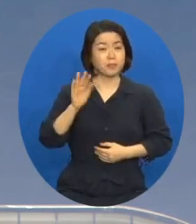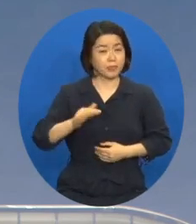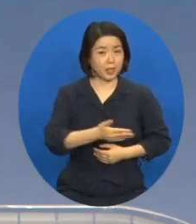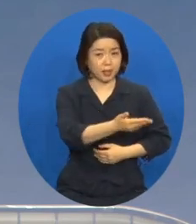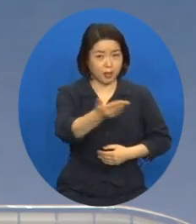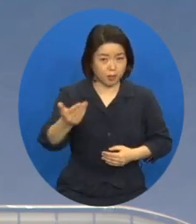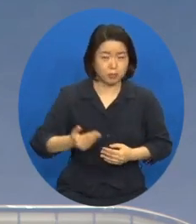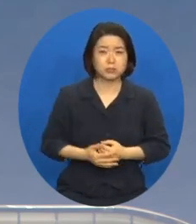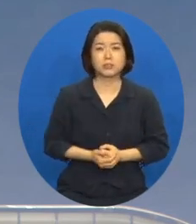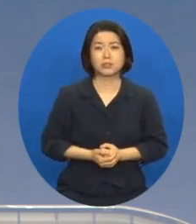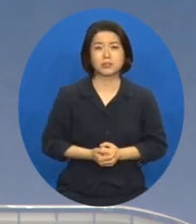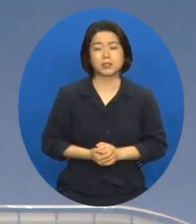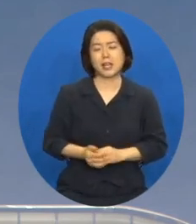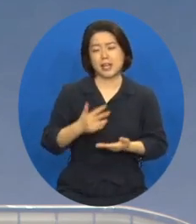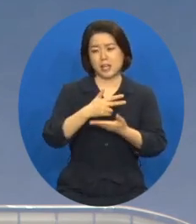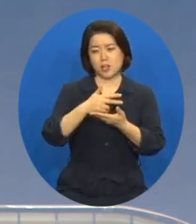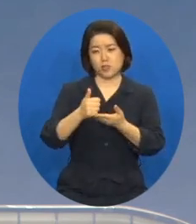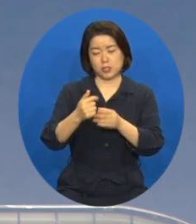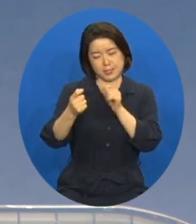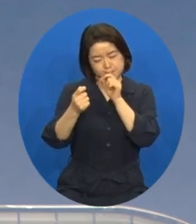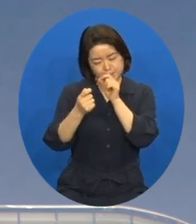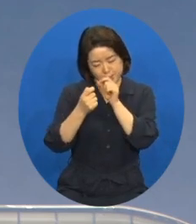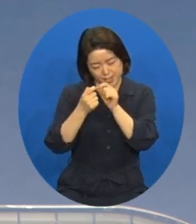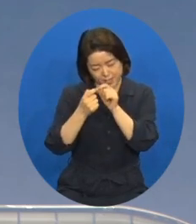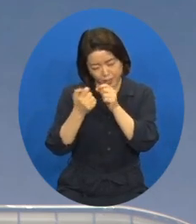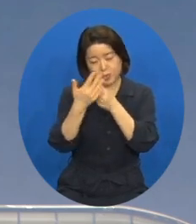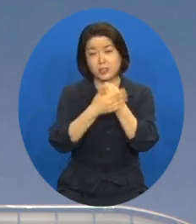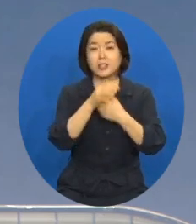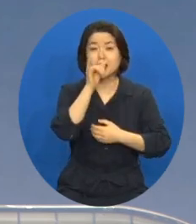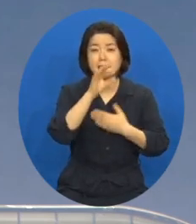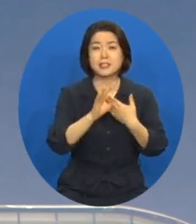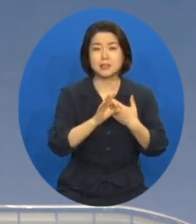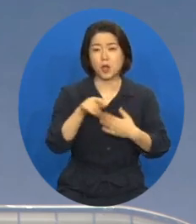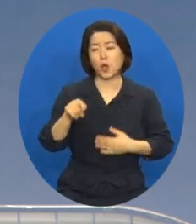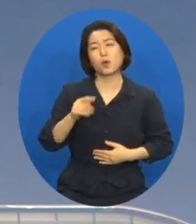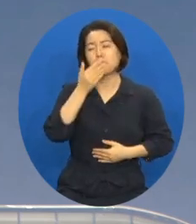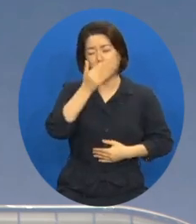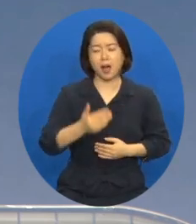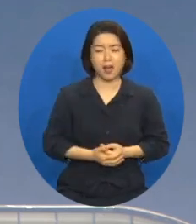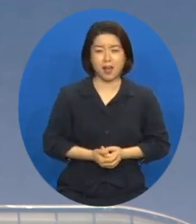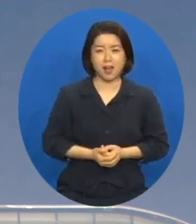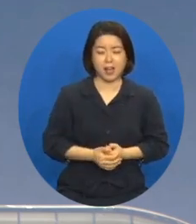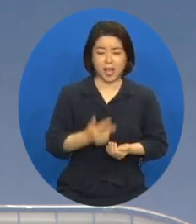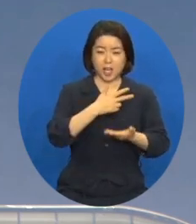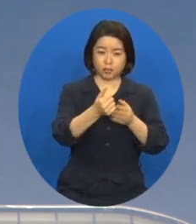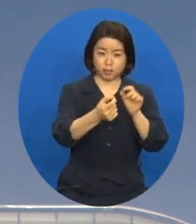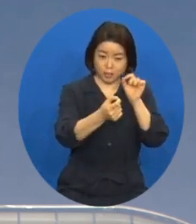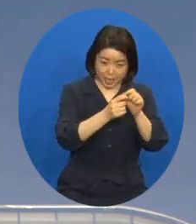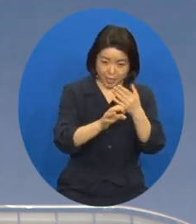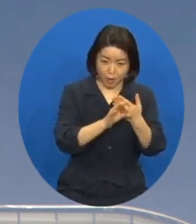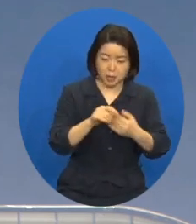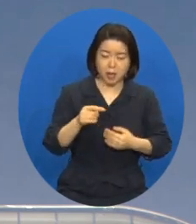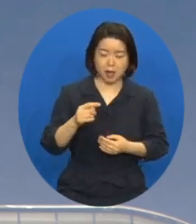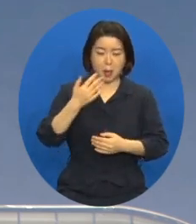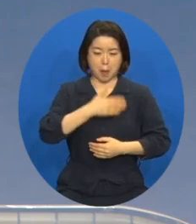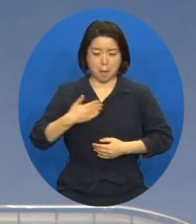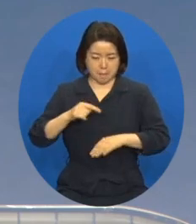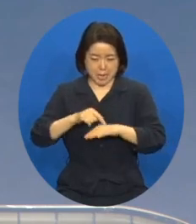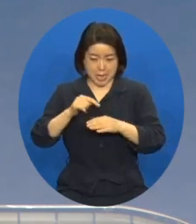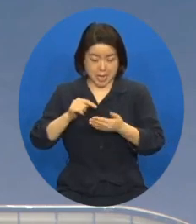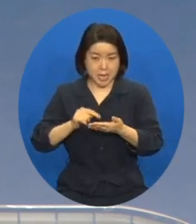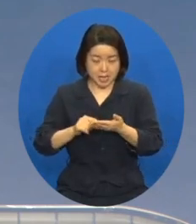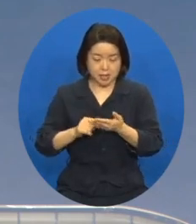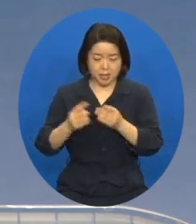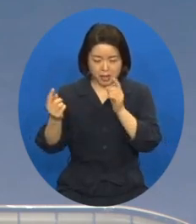여러분, 주님과 가까워지는 은혜가 있으면 된다는 거예요. 주님과 가까워지면.